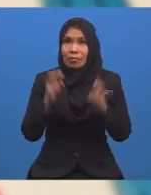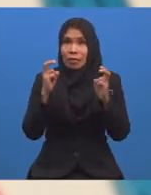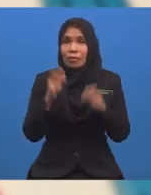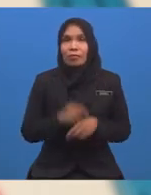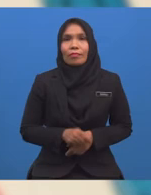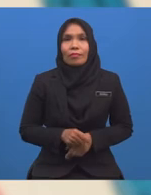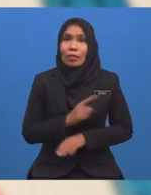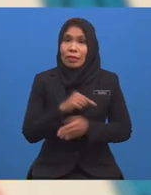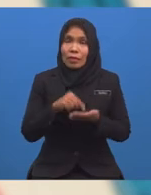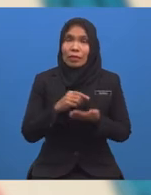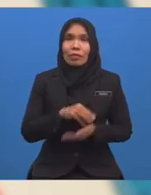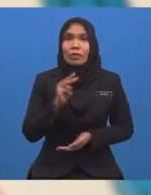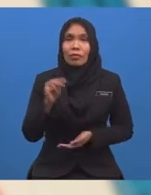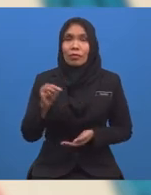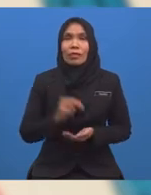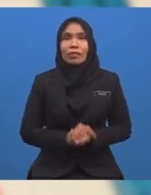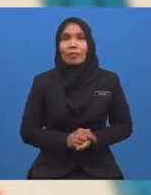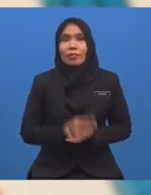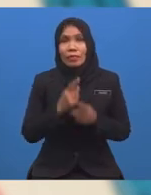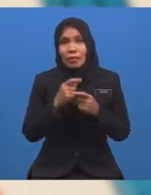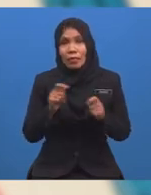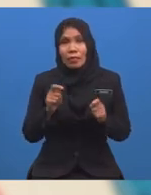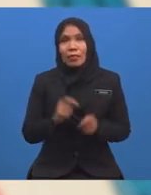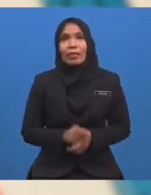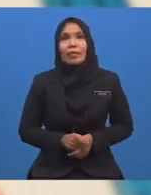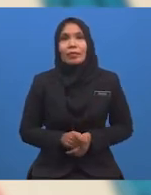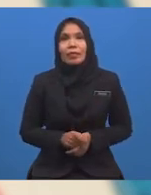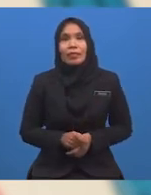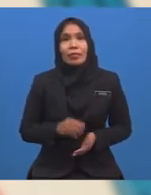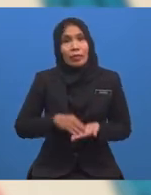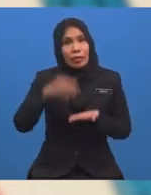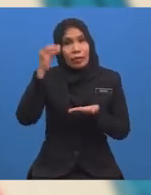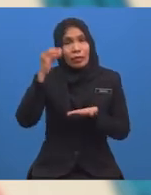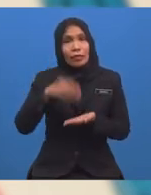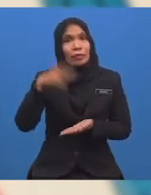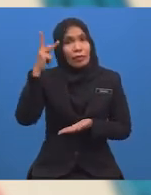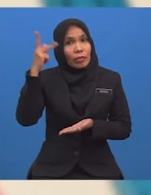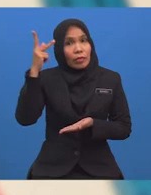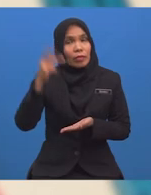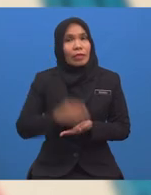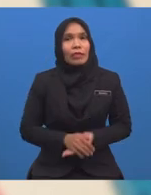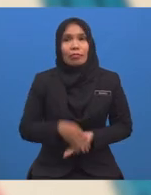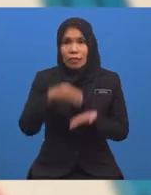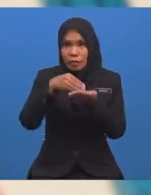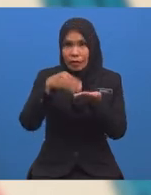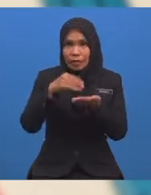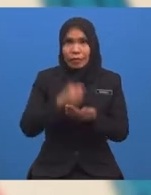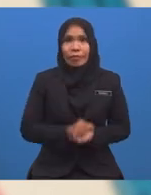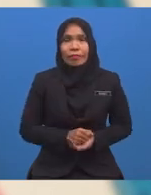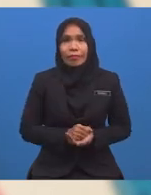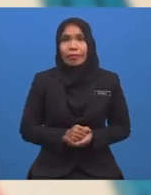hari ini murid-murid telah mempelajari konsep nisbah